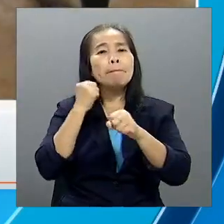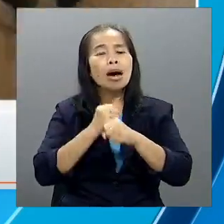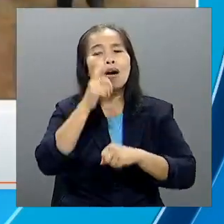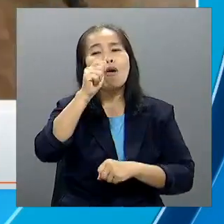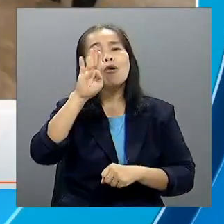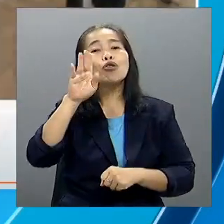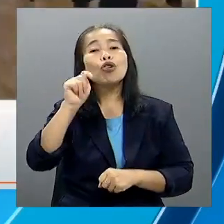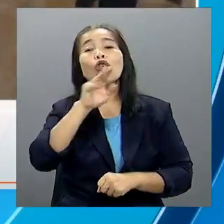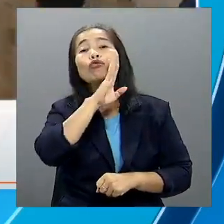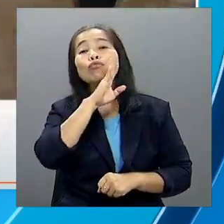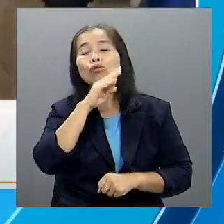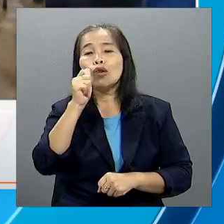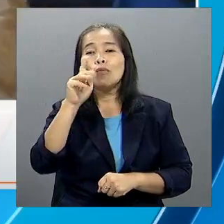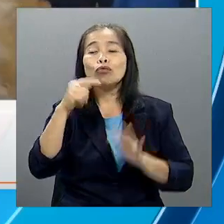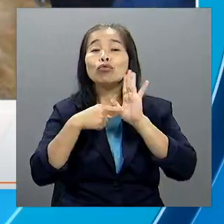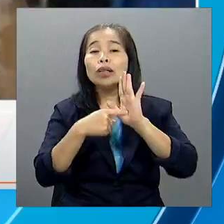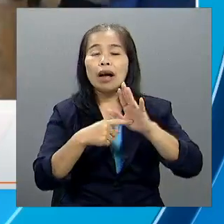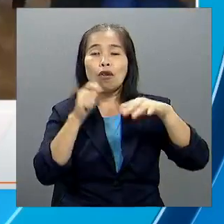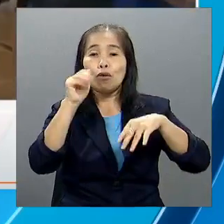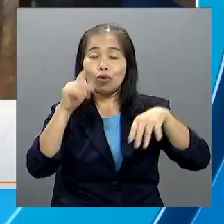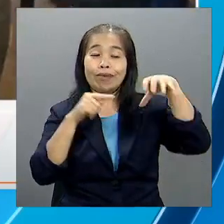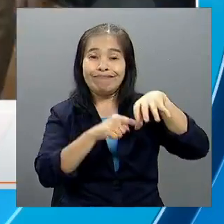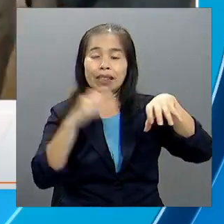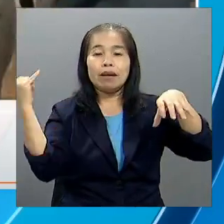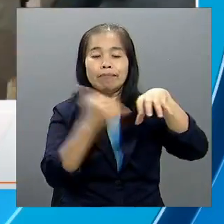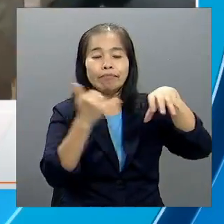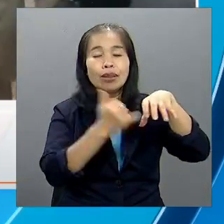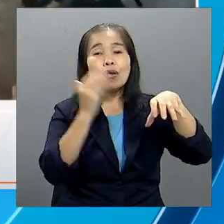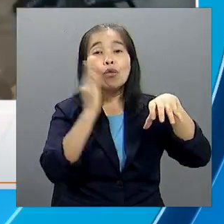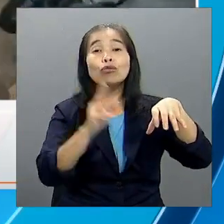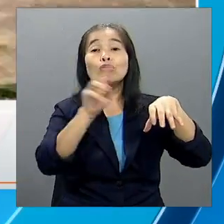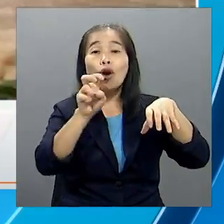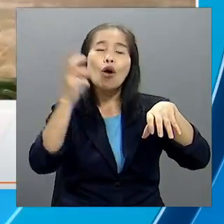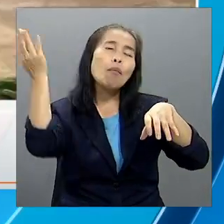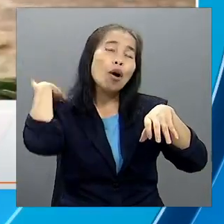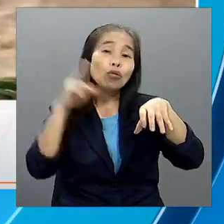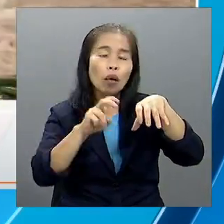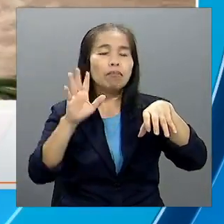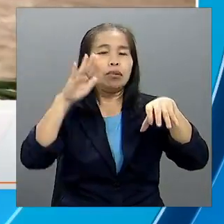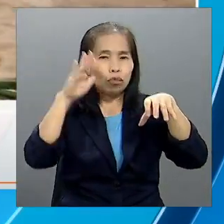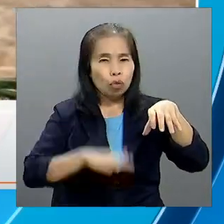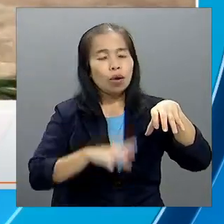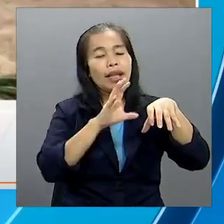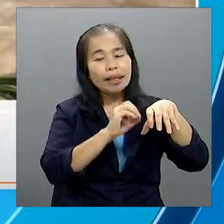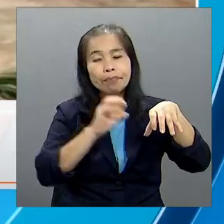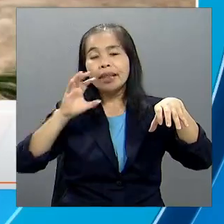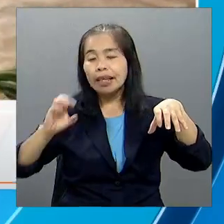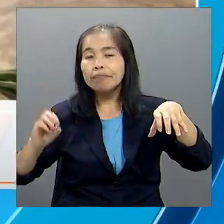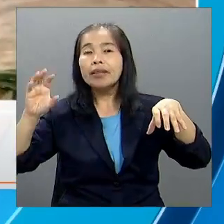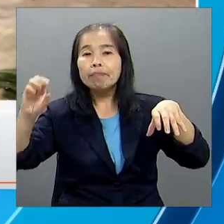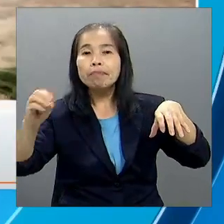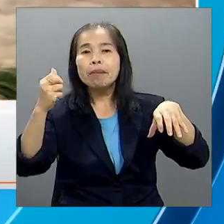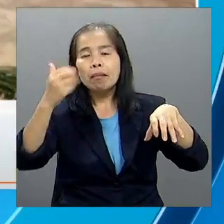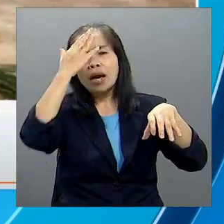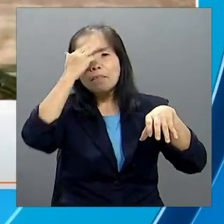มองเผื่อที ่ เผื่อละนะคะ อ าจจะเหลือแค่50เพราะงั้นตรงนี้เนี่ยจะมีสักกี่ที่ที่สามารถตั้งเป็นศูนย์